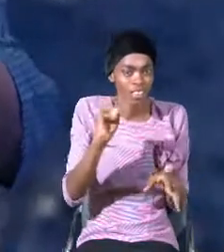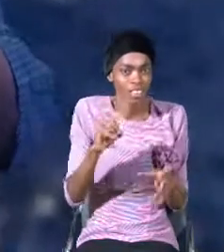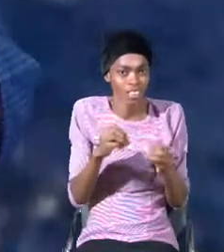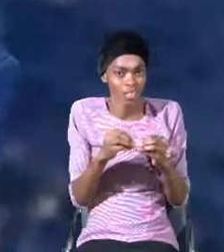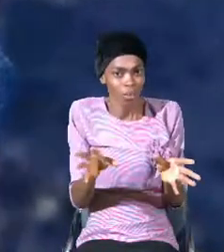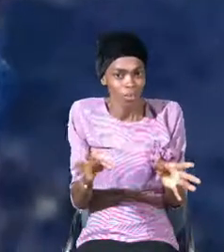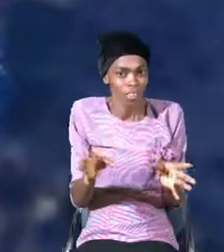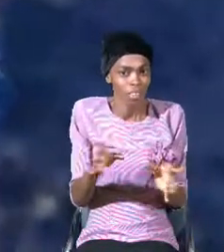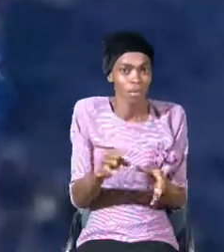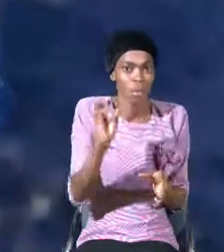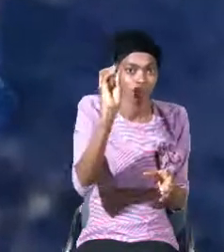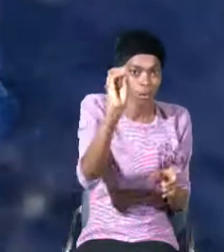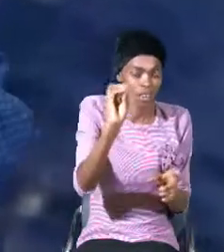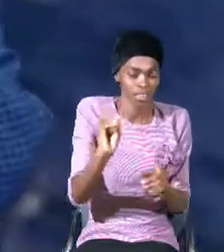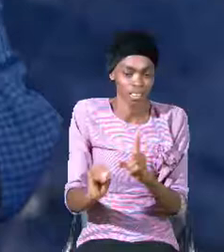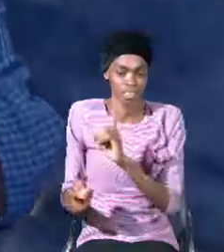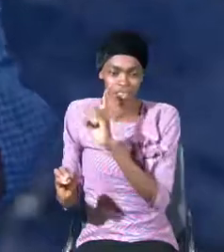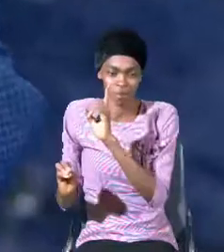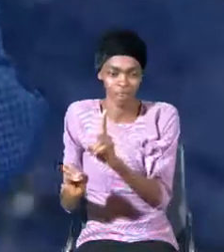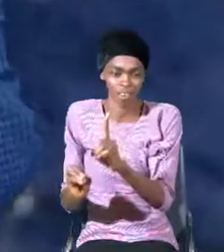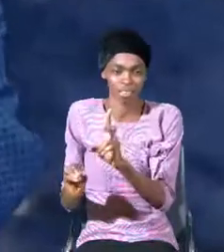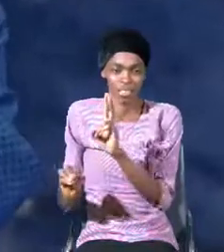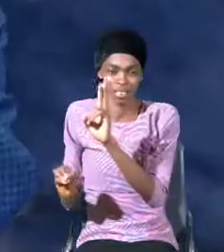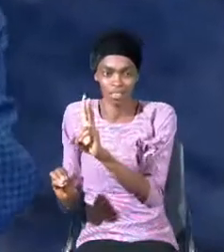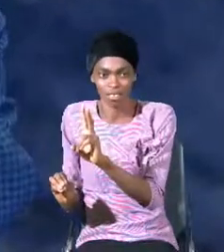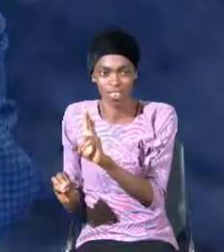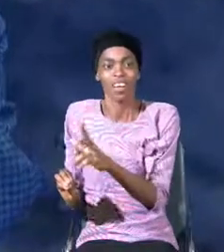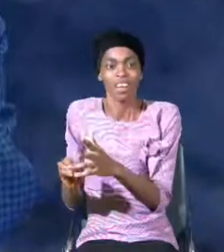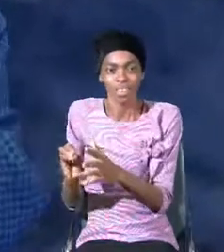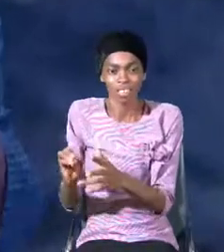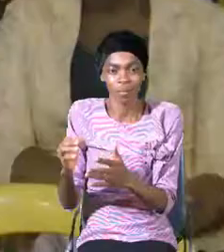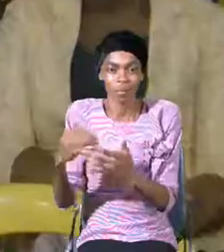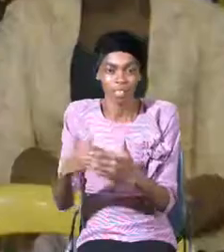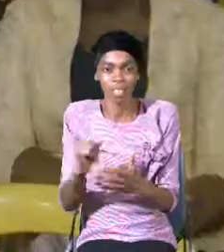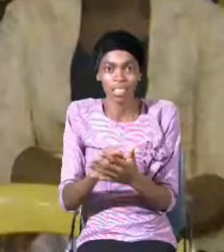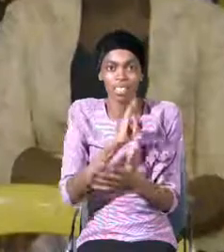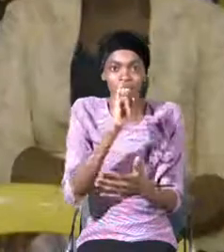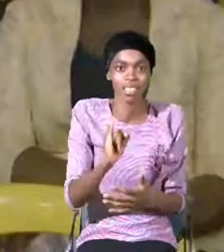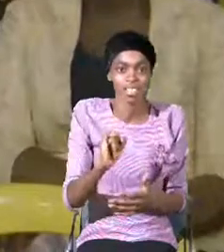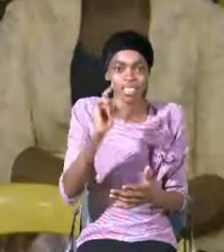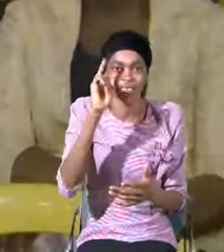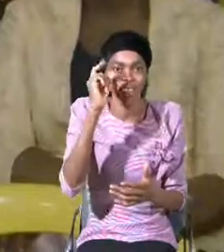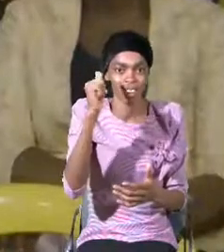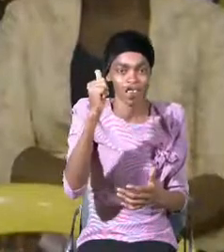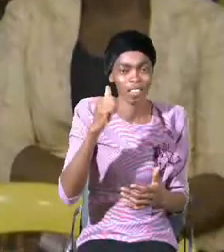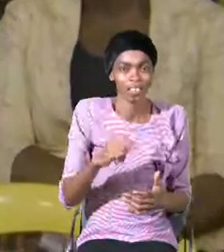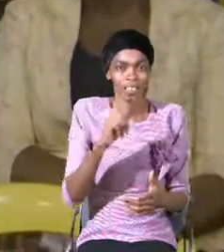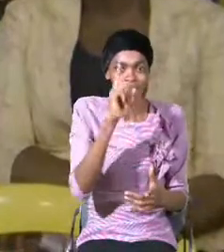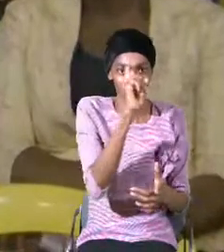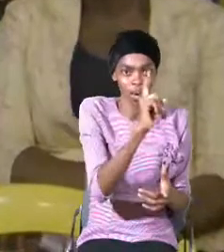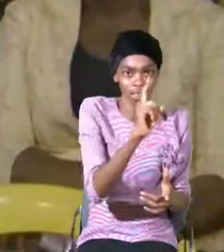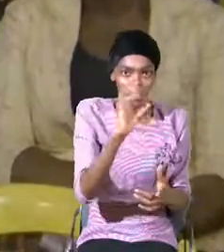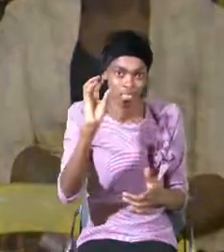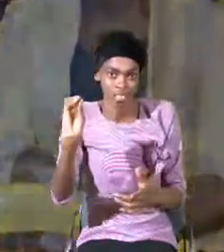plus 0, à côte, ça fait combien? Ça fait 10. Regarde cela.